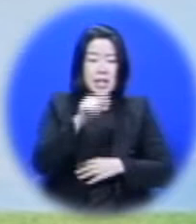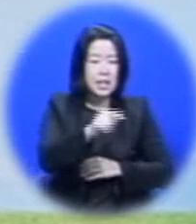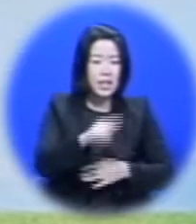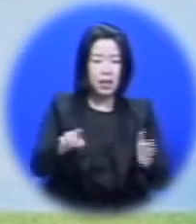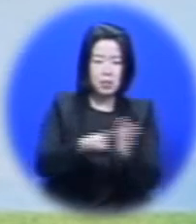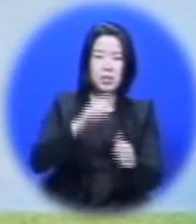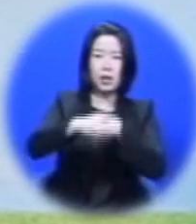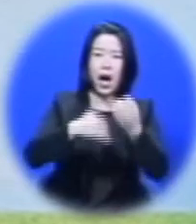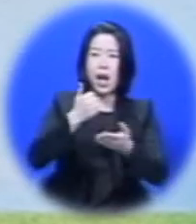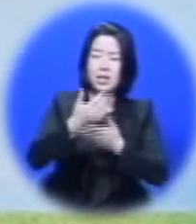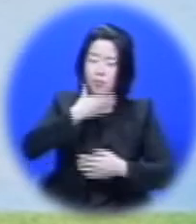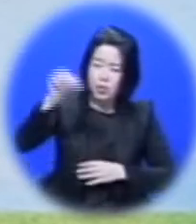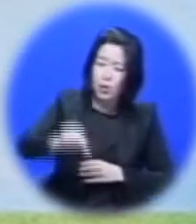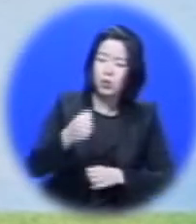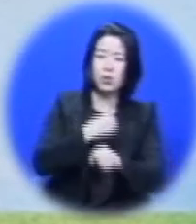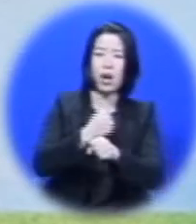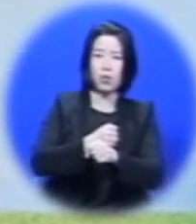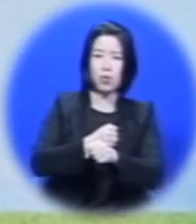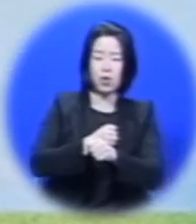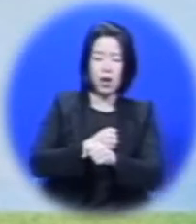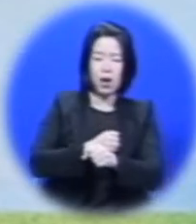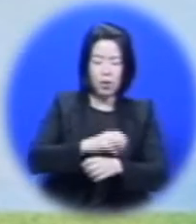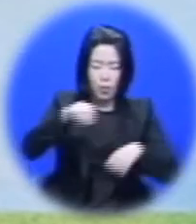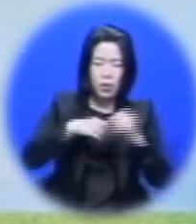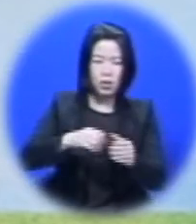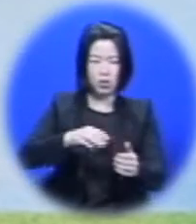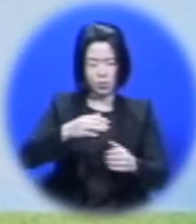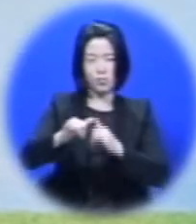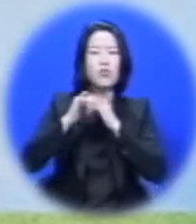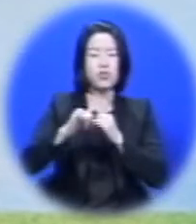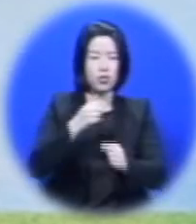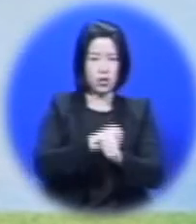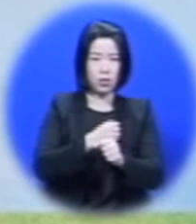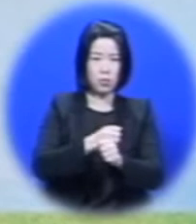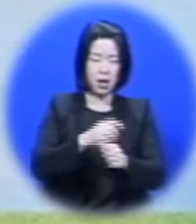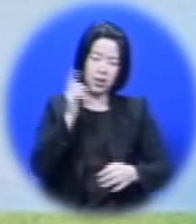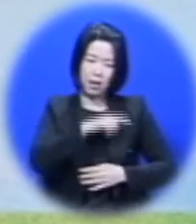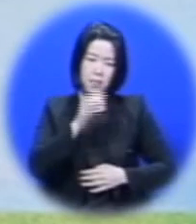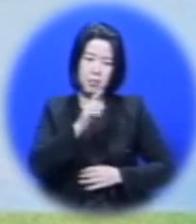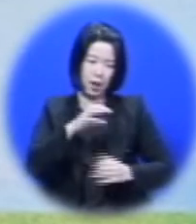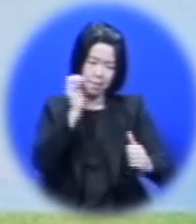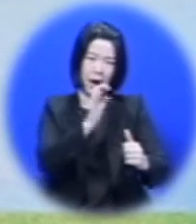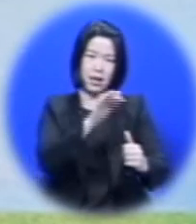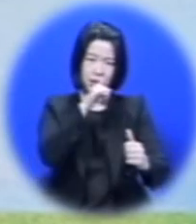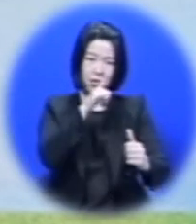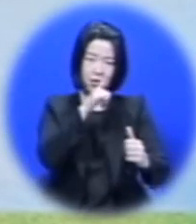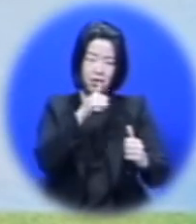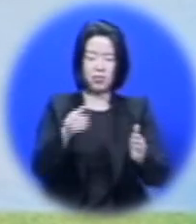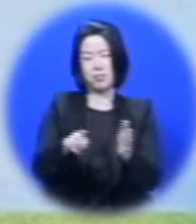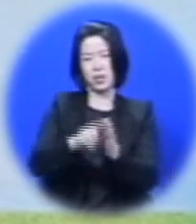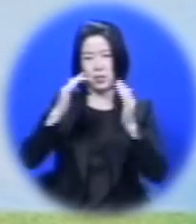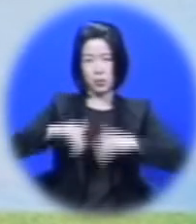하나님 저주하고 차라리 죽으라고 악담을 퍼부었어요. 믿음이 무너진 거예요.